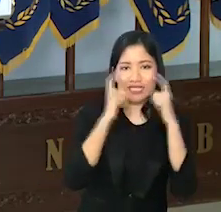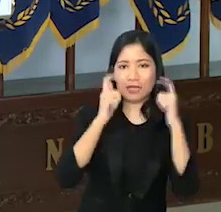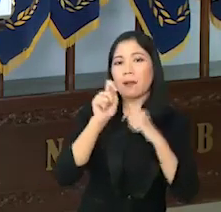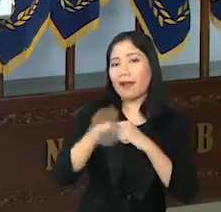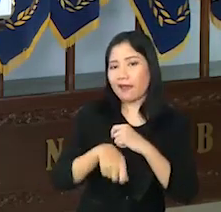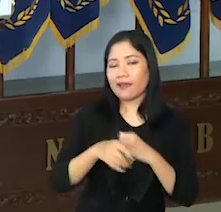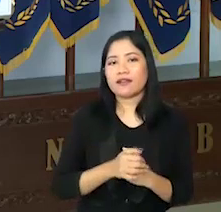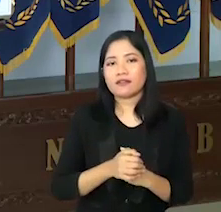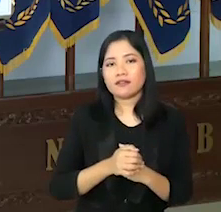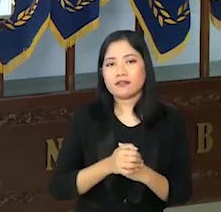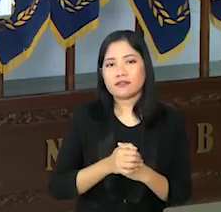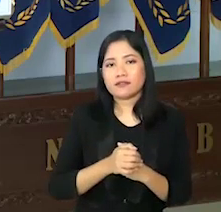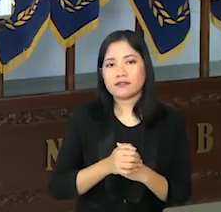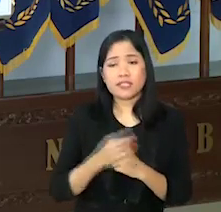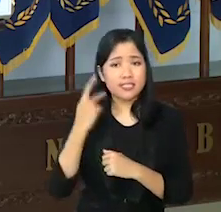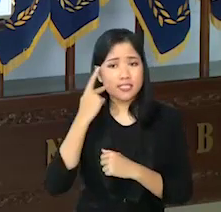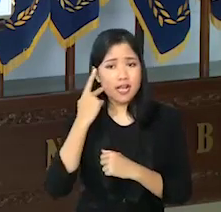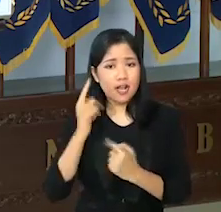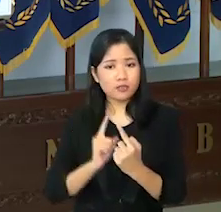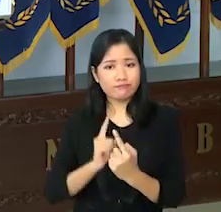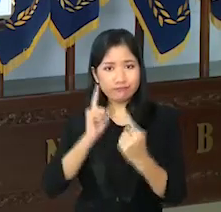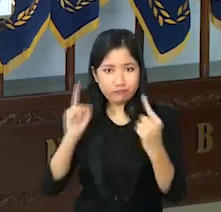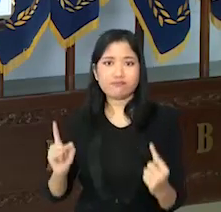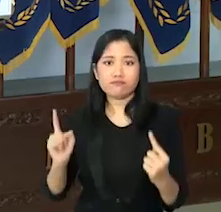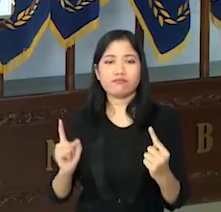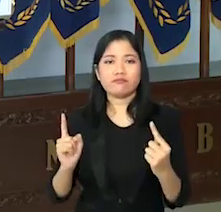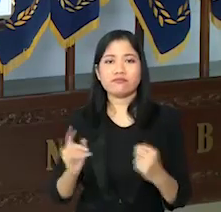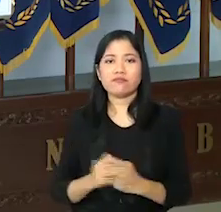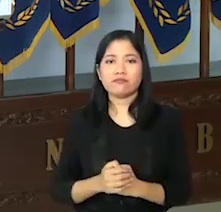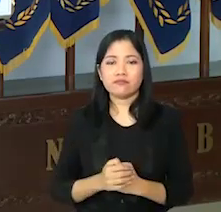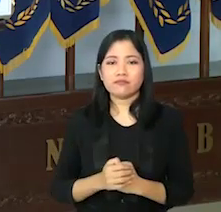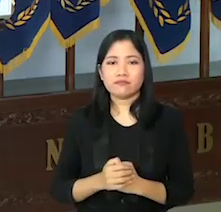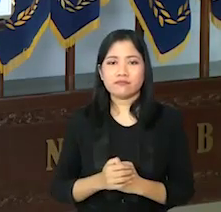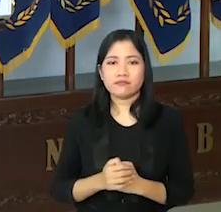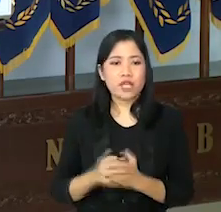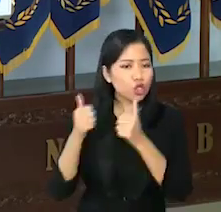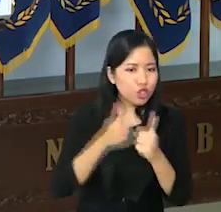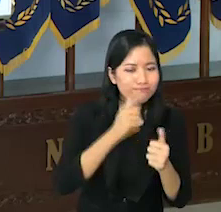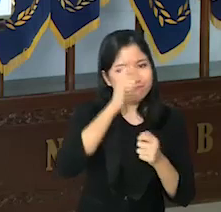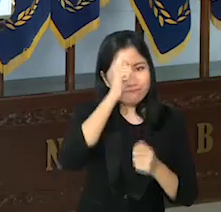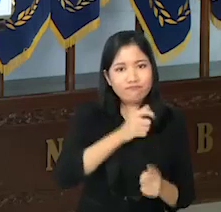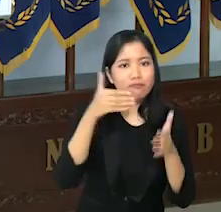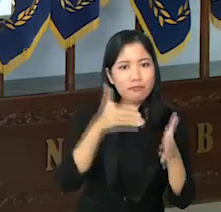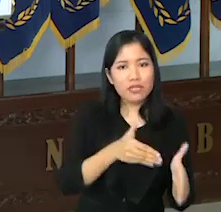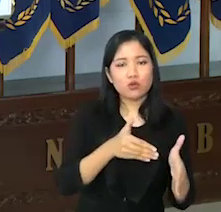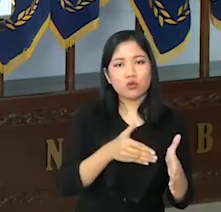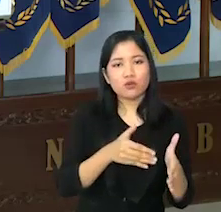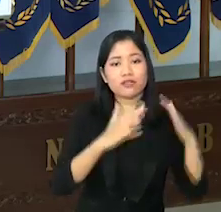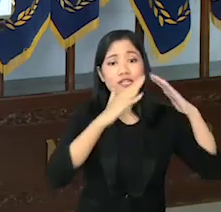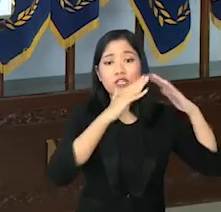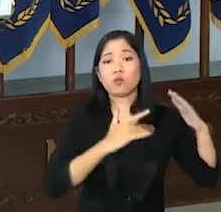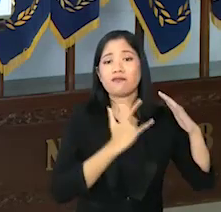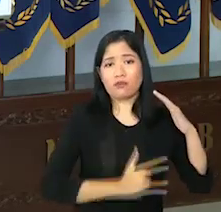dan disiplin menjaga cara aman patuh dan disiplin untuk tetap